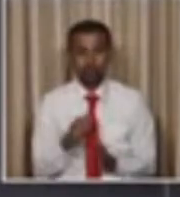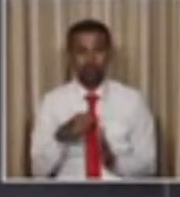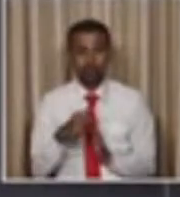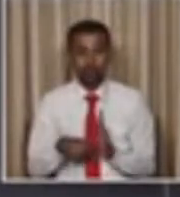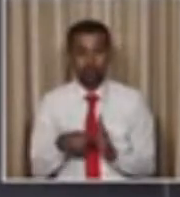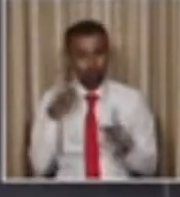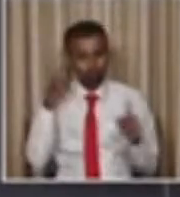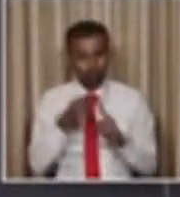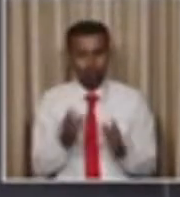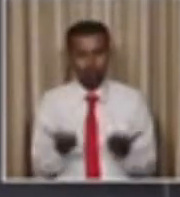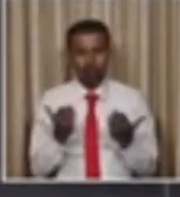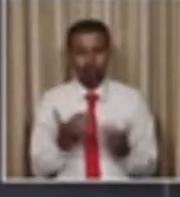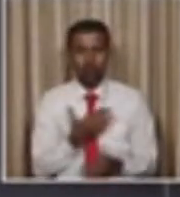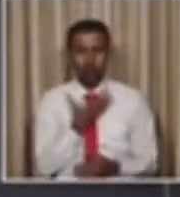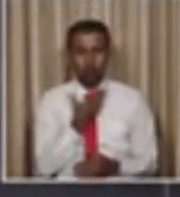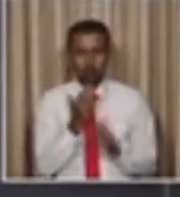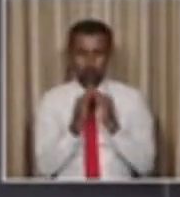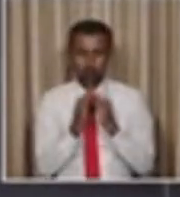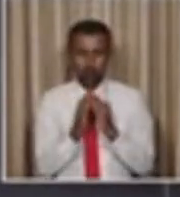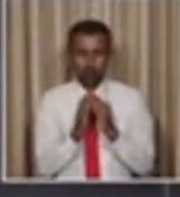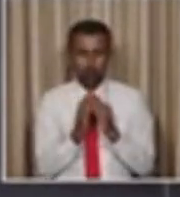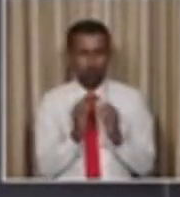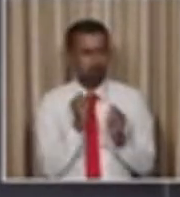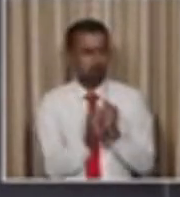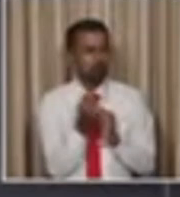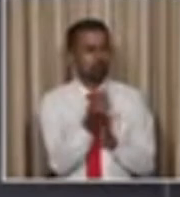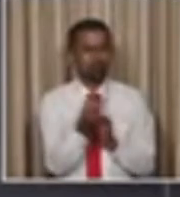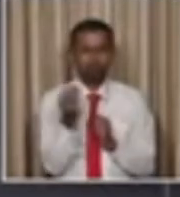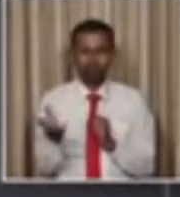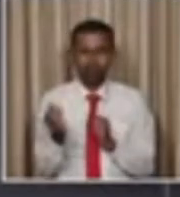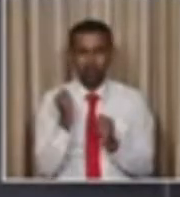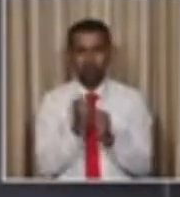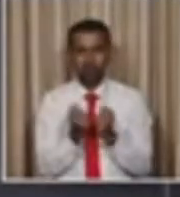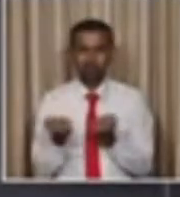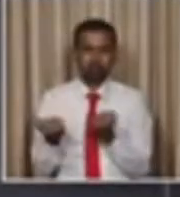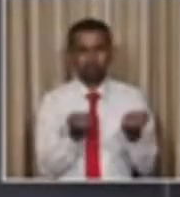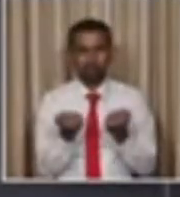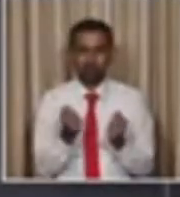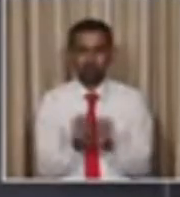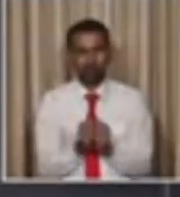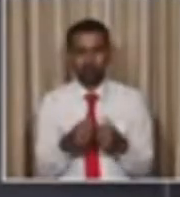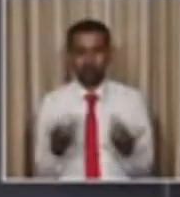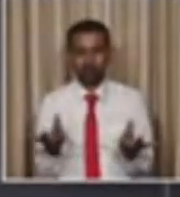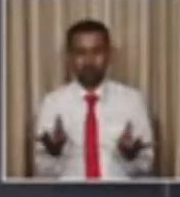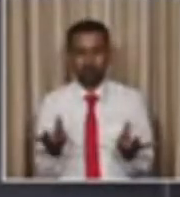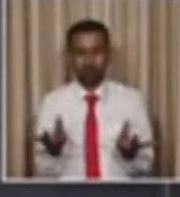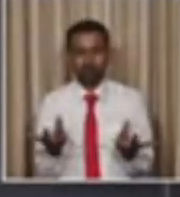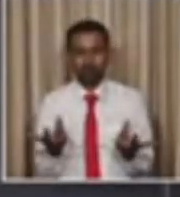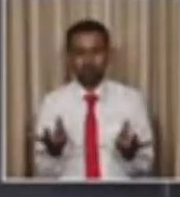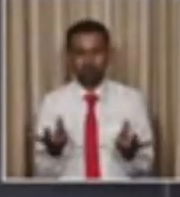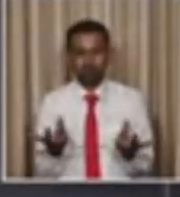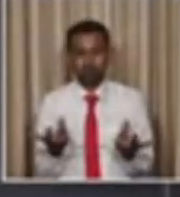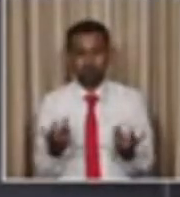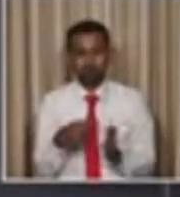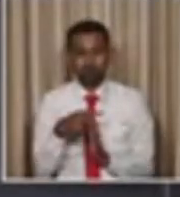වෙනුවෙන් කරන්න බොරුවට පාසල් වලට ගිහිල්ලා බස් බෙදුවා කියලා බස් එක එලෙව්වා කියලා හරියන්නේ නැත මොකද ඒකෙන්